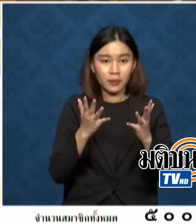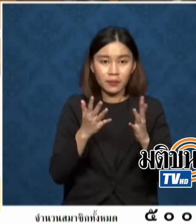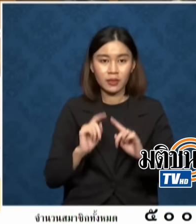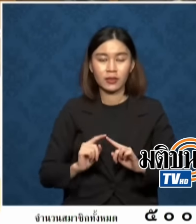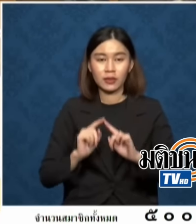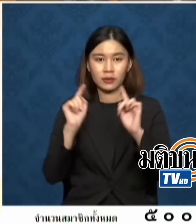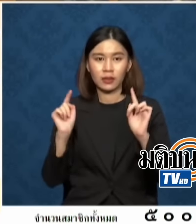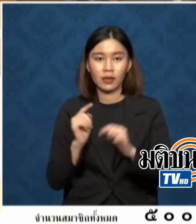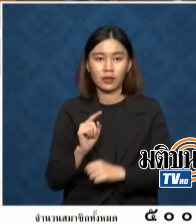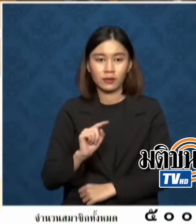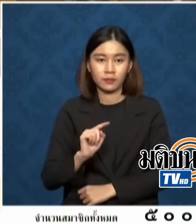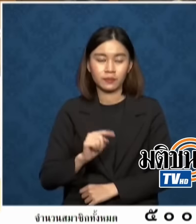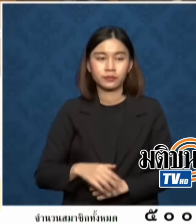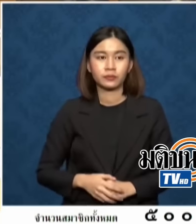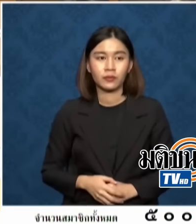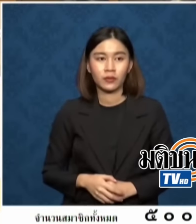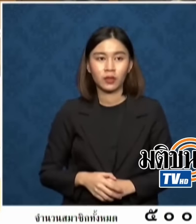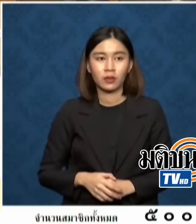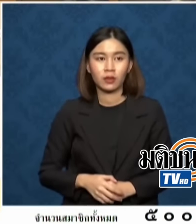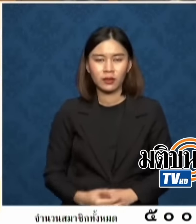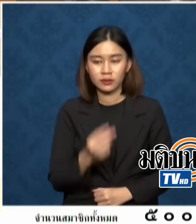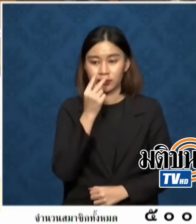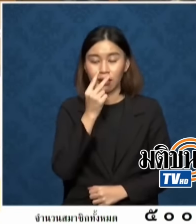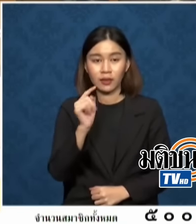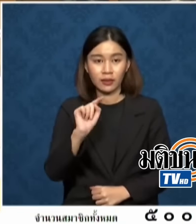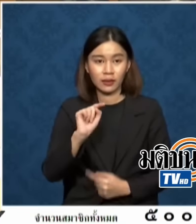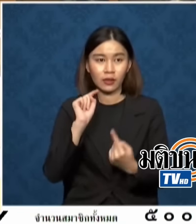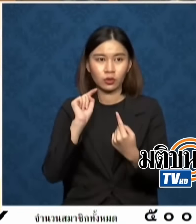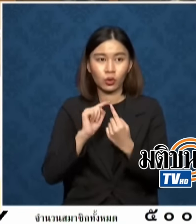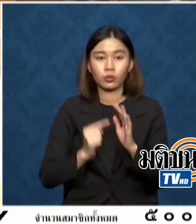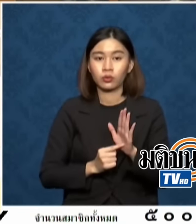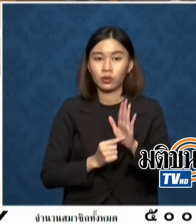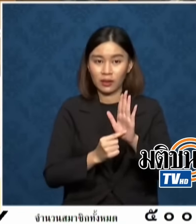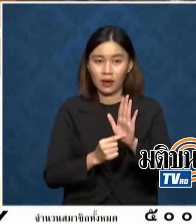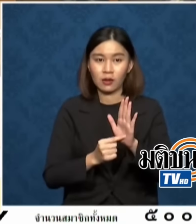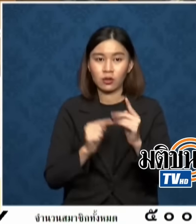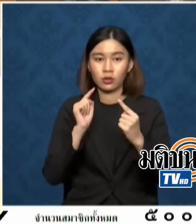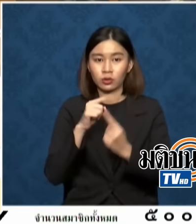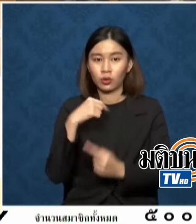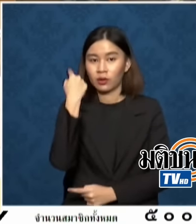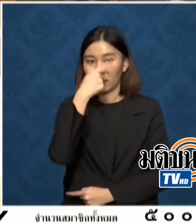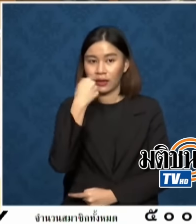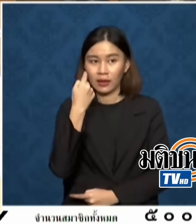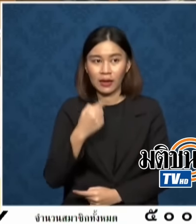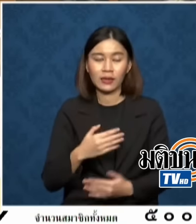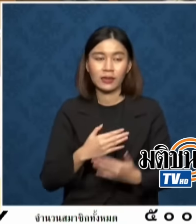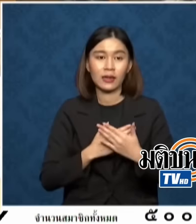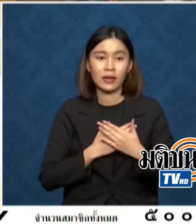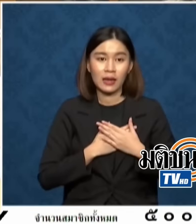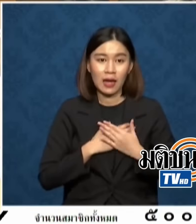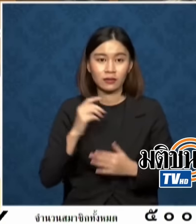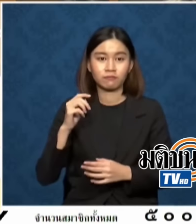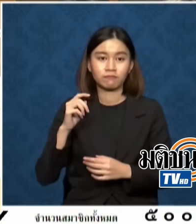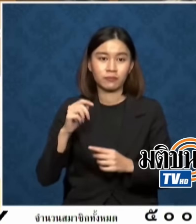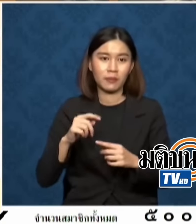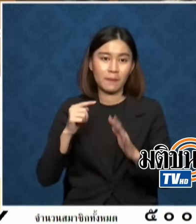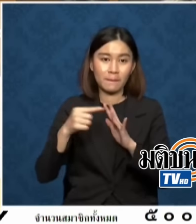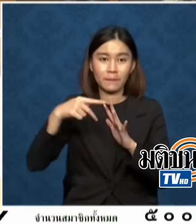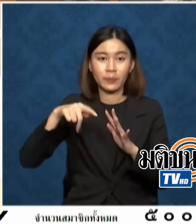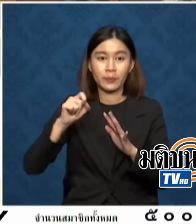าเราอาจจะพบเห็นในเคสของคนที่เป็นคนที่รักต่างเพศเวล